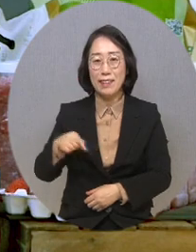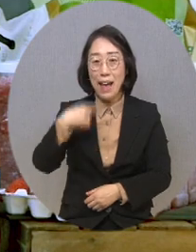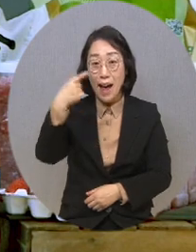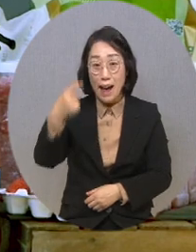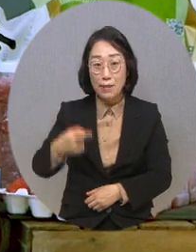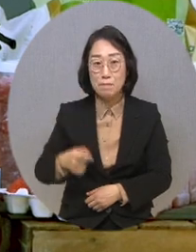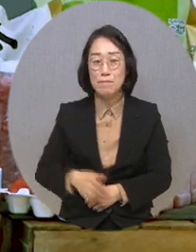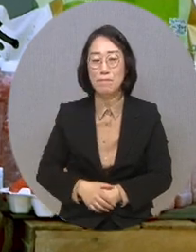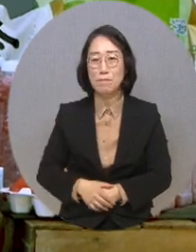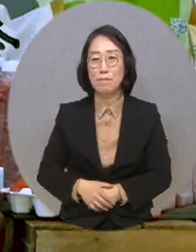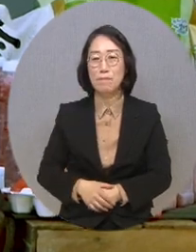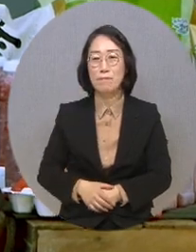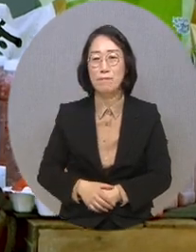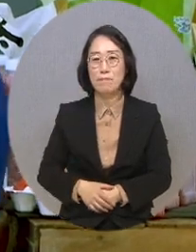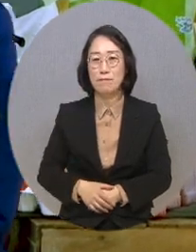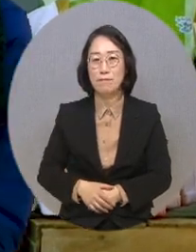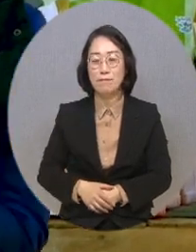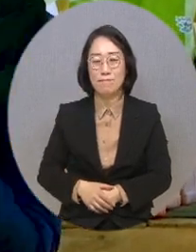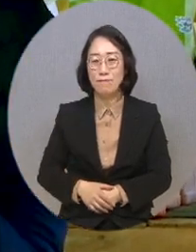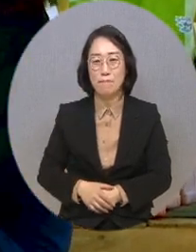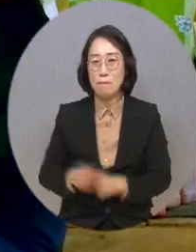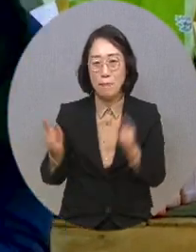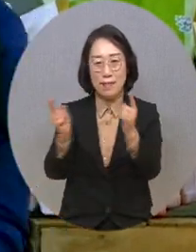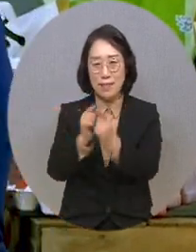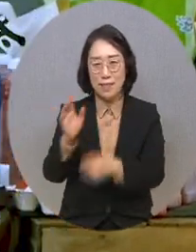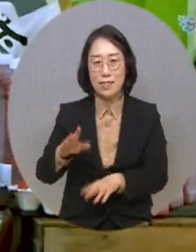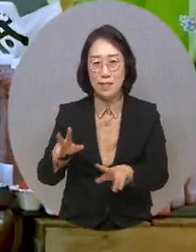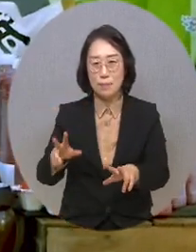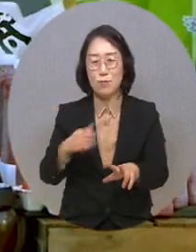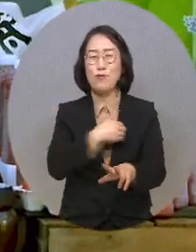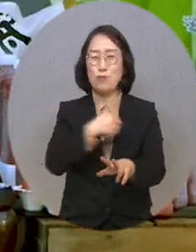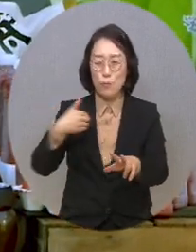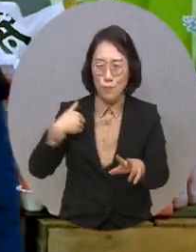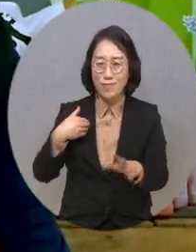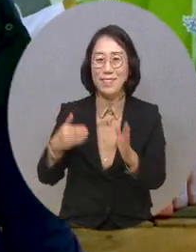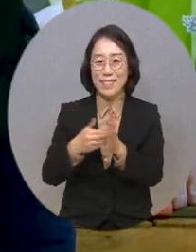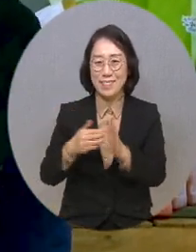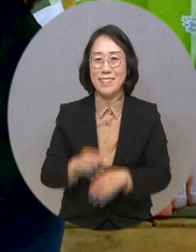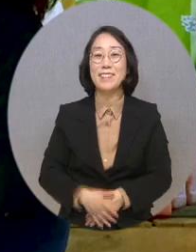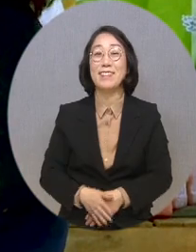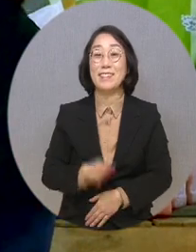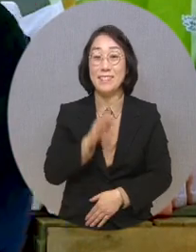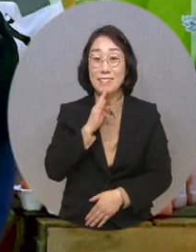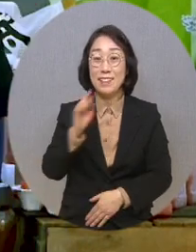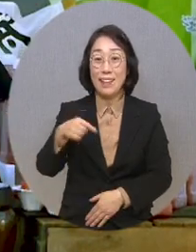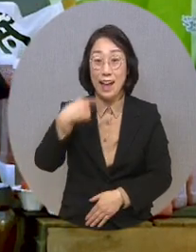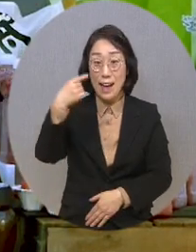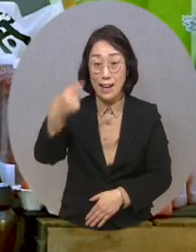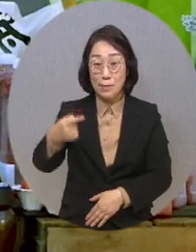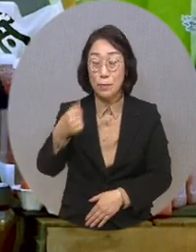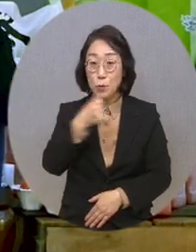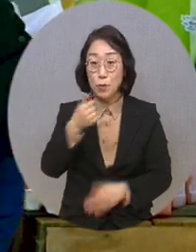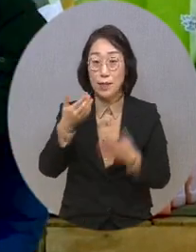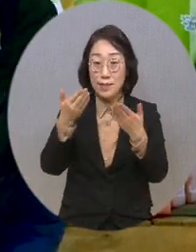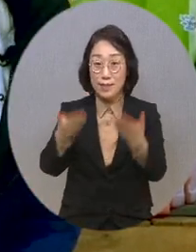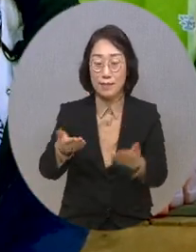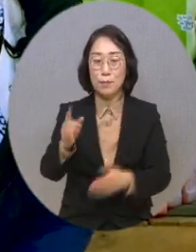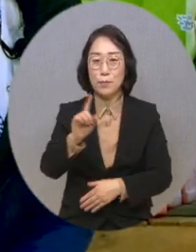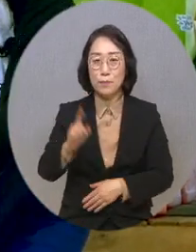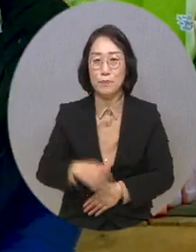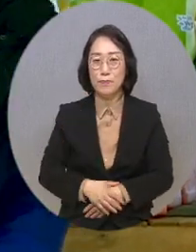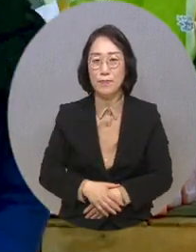만났는데. 얼마나 사랑을 했으면. 맞아. 미련이 예. 없단 얘기지. 그렇죠. 자, 좋습니다. 다음에 여러분들께 소개해드릴